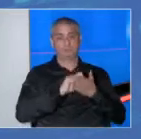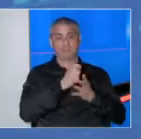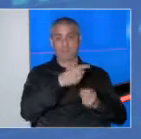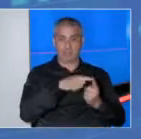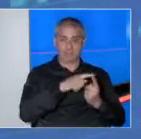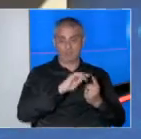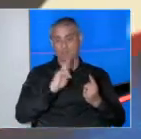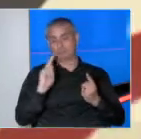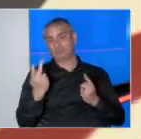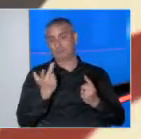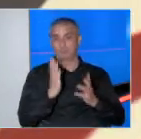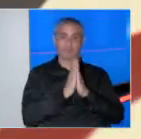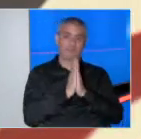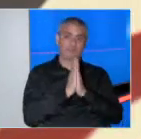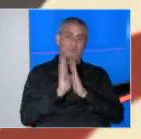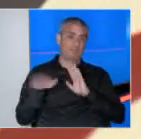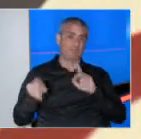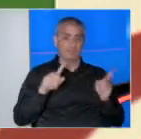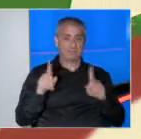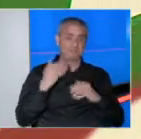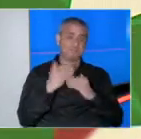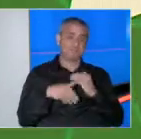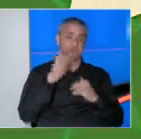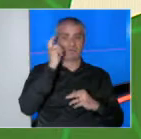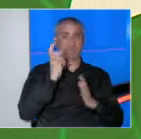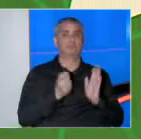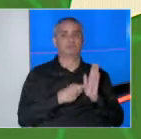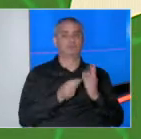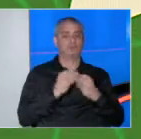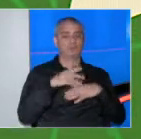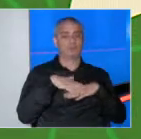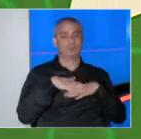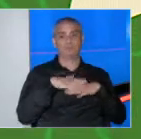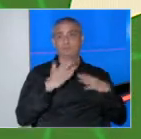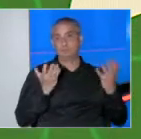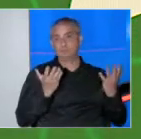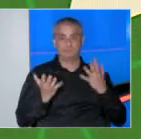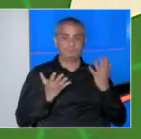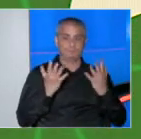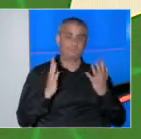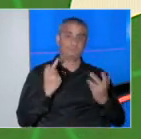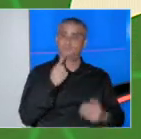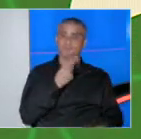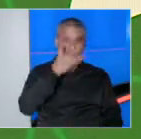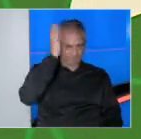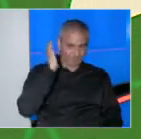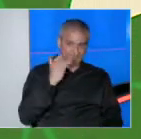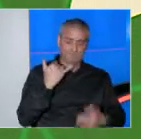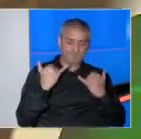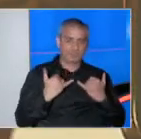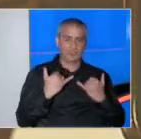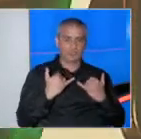החקלאות בצד אחד, מהצד השני מבקשים אותו גם, בסופו של דבר גנץ מבקש עוד תפקיד בקבינט. איך אמר לפיד הערב?